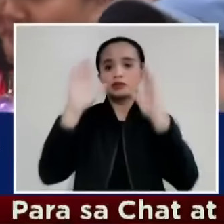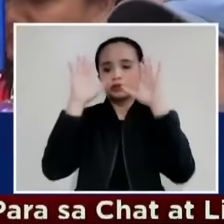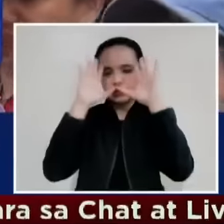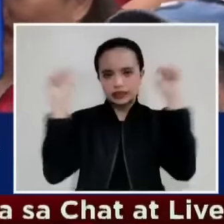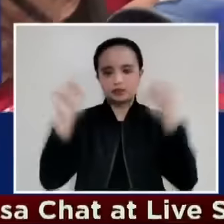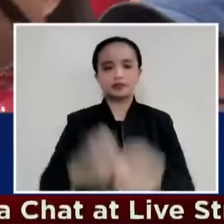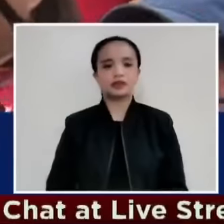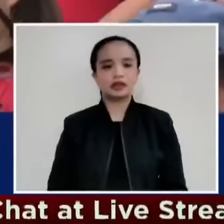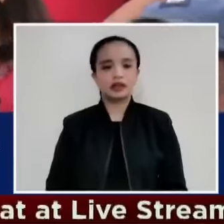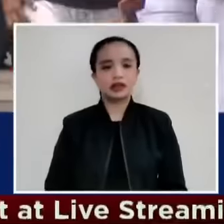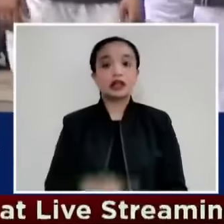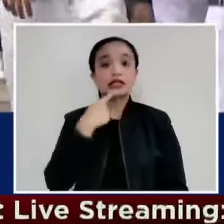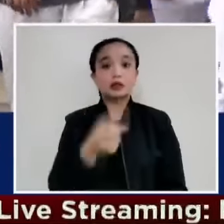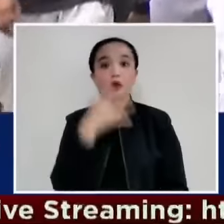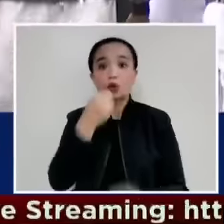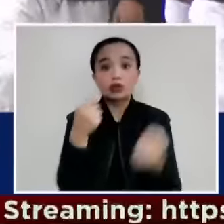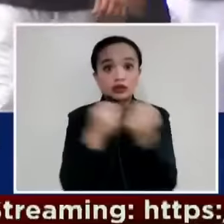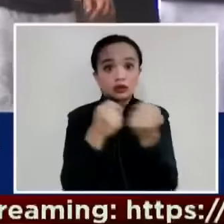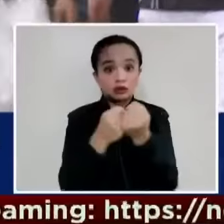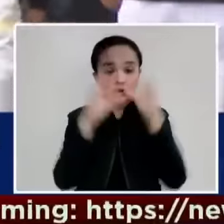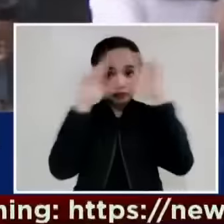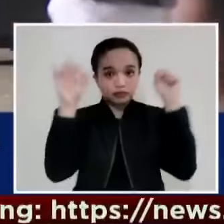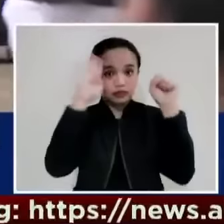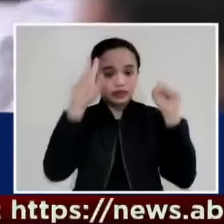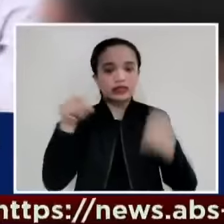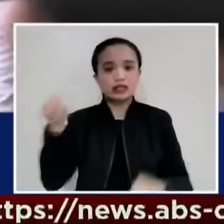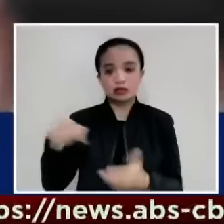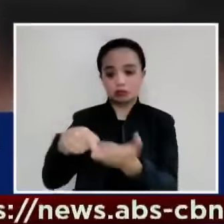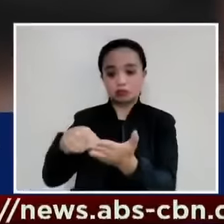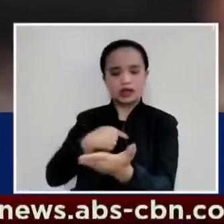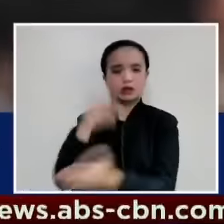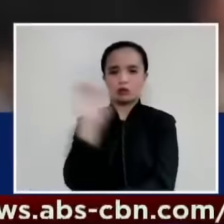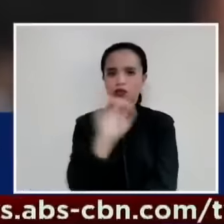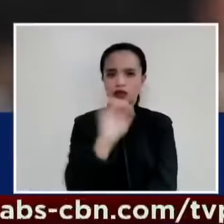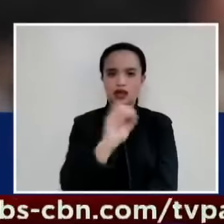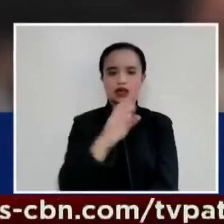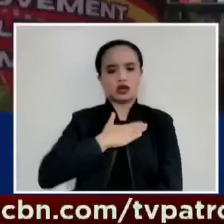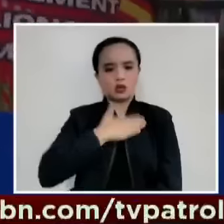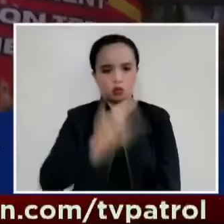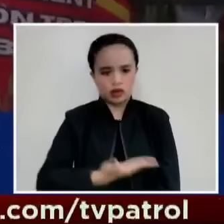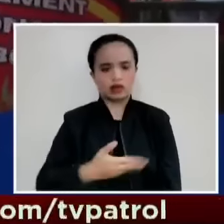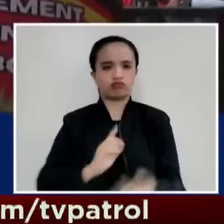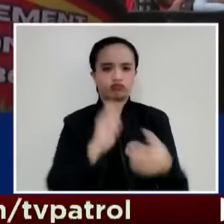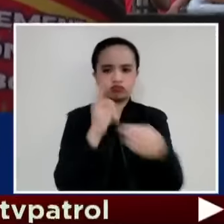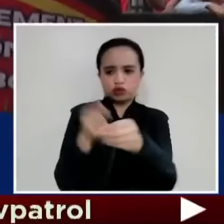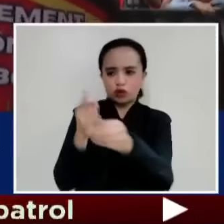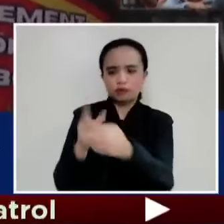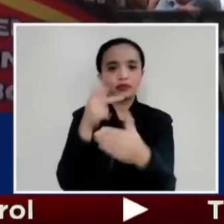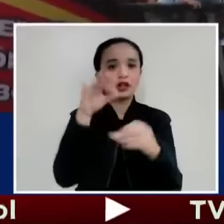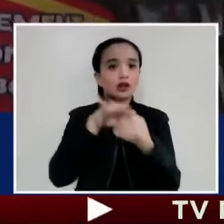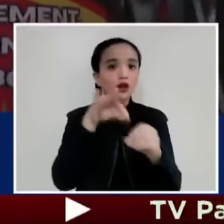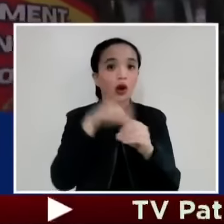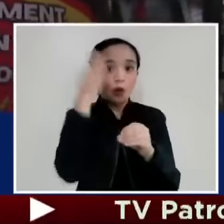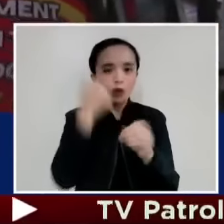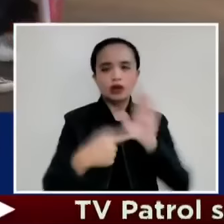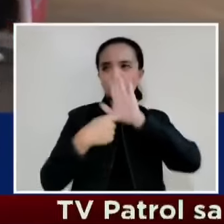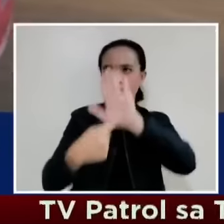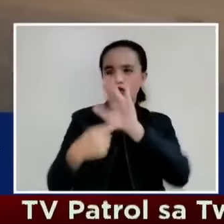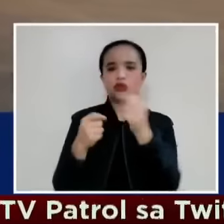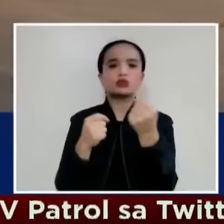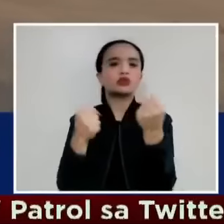mga pro-PBBM group, hindi sila binayaran at kung saan silang nakilahok sa programa para ipakita ang suporta sa